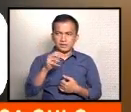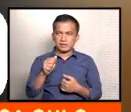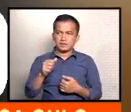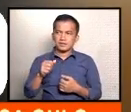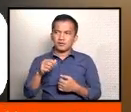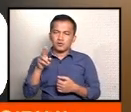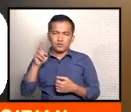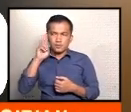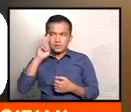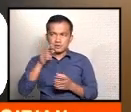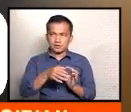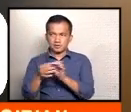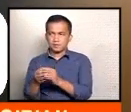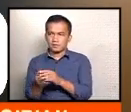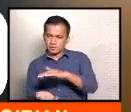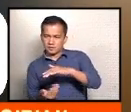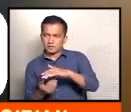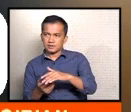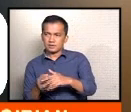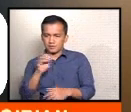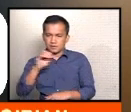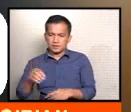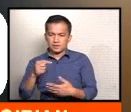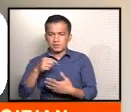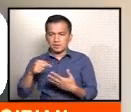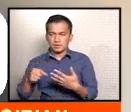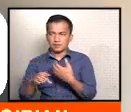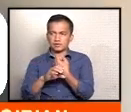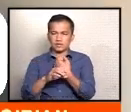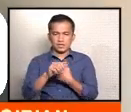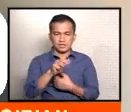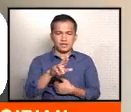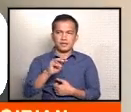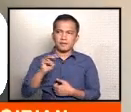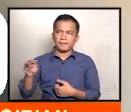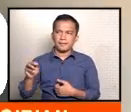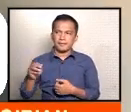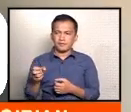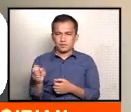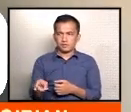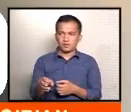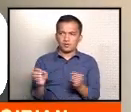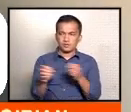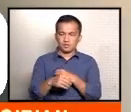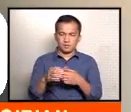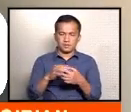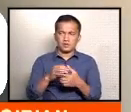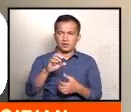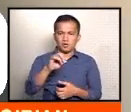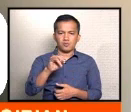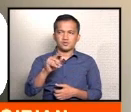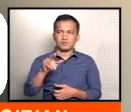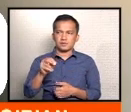ay nadawit sa paghingi ng porsyento sa ilang contractor sa ARMM. Ipinaubayan na ng, sa Office of the